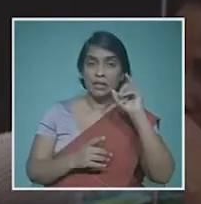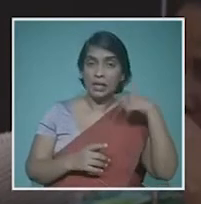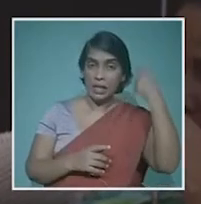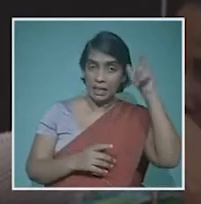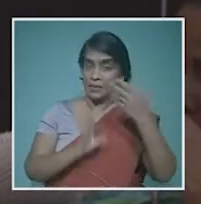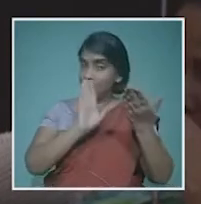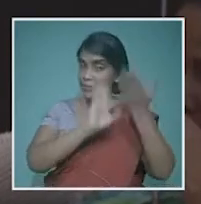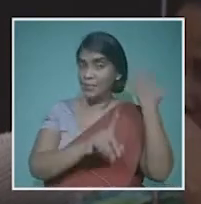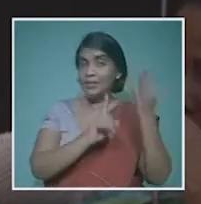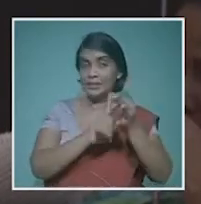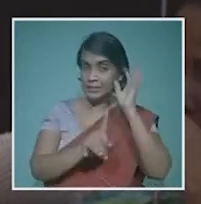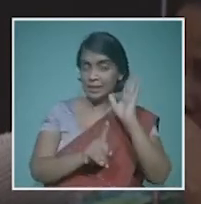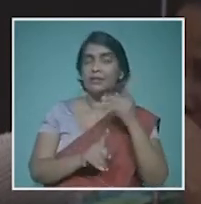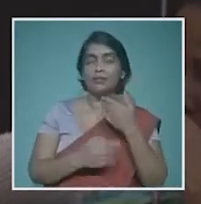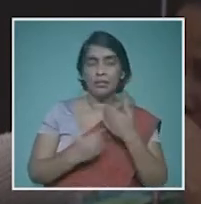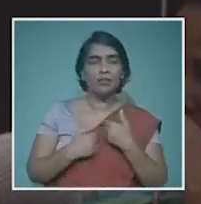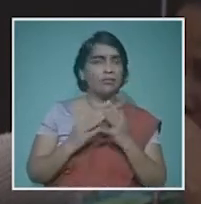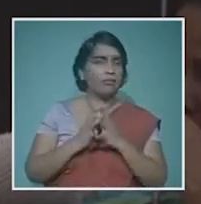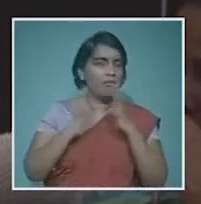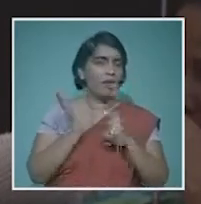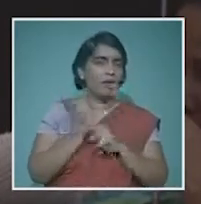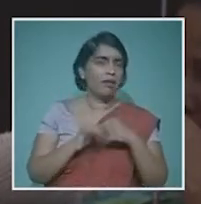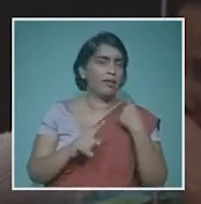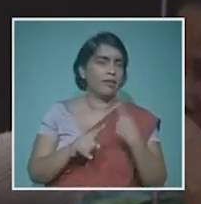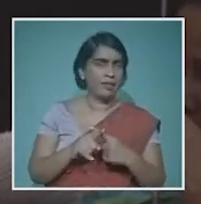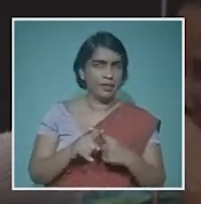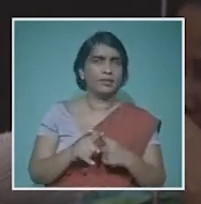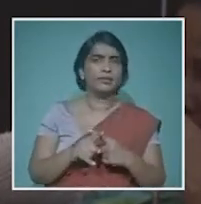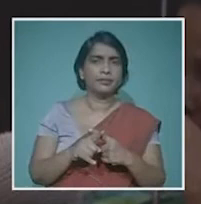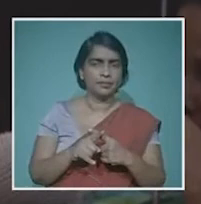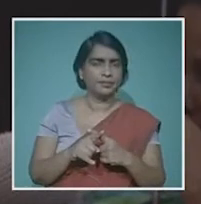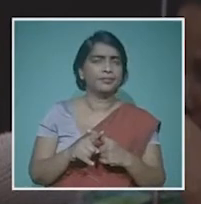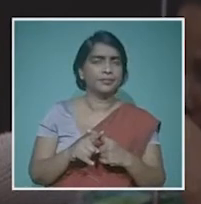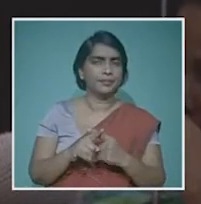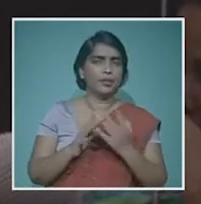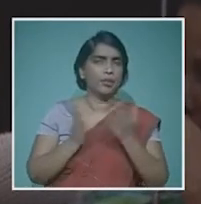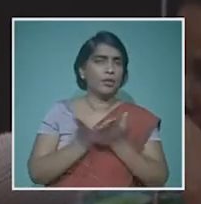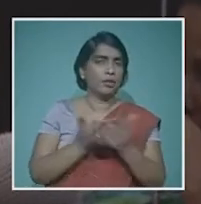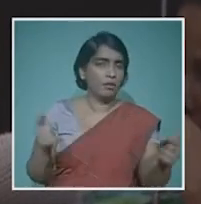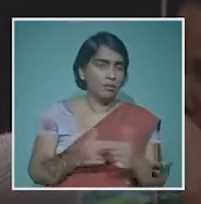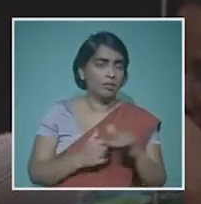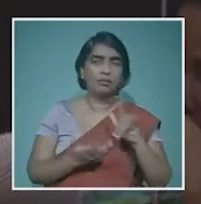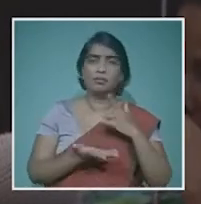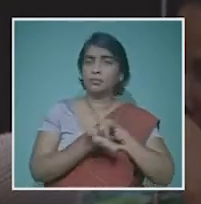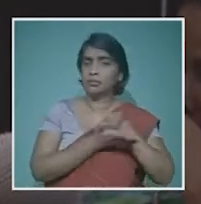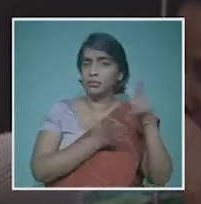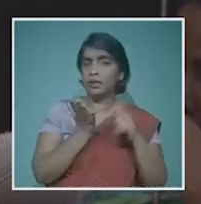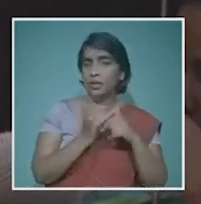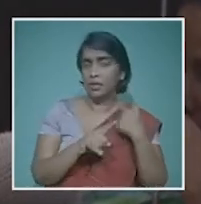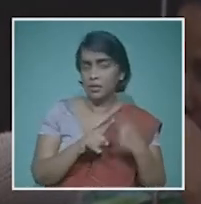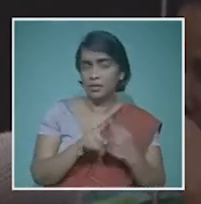කුමාරතුංග මැතිණියගේ කාලේ අපිට විශාල බදු වැටුණා මේ වරා හිට බදු වැටුණා ගුවන් තොටුපළට බදු